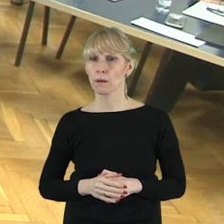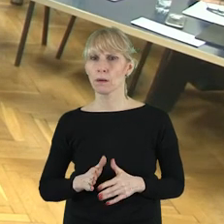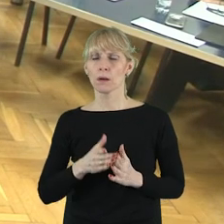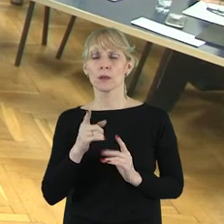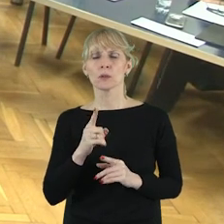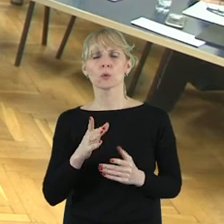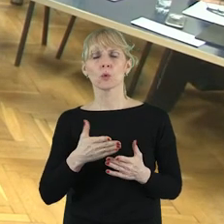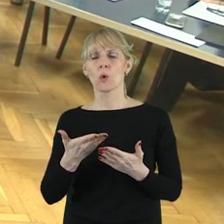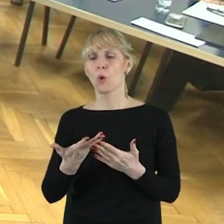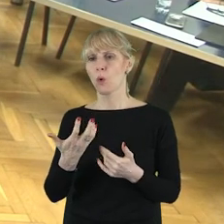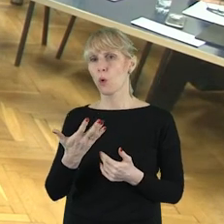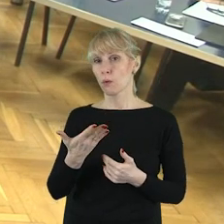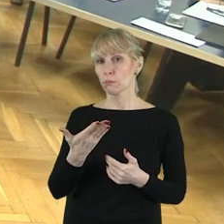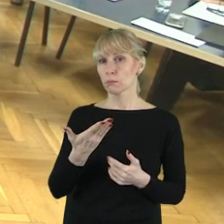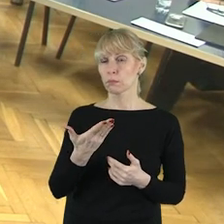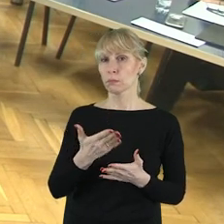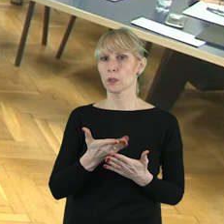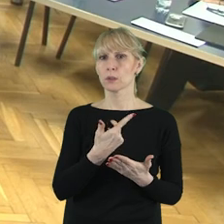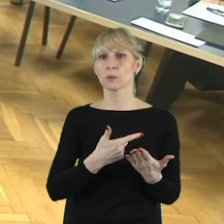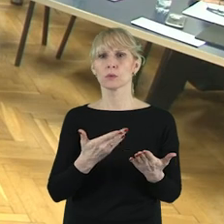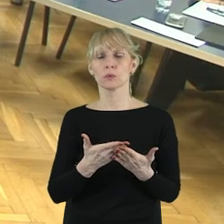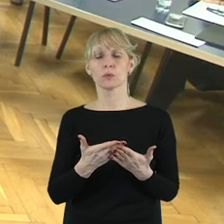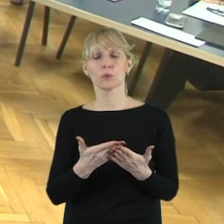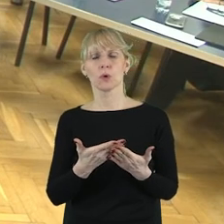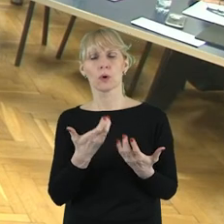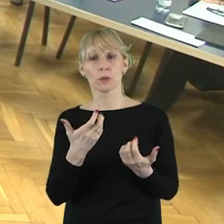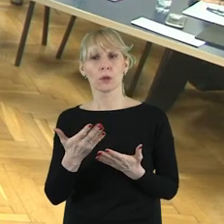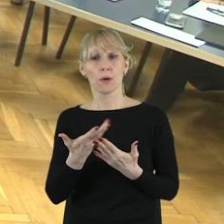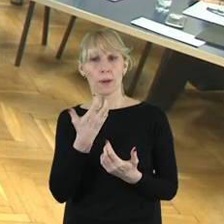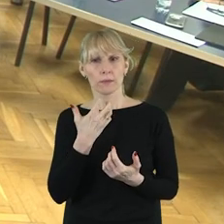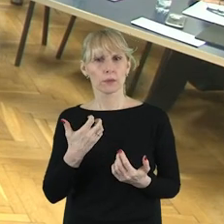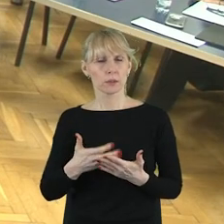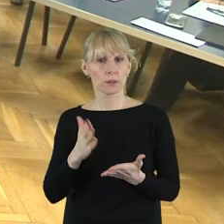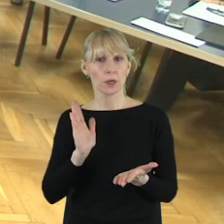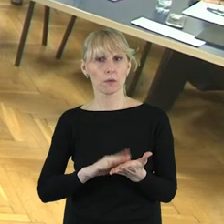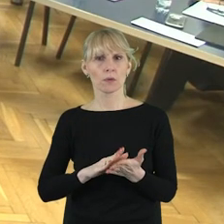chciałem tylko zwrócić uwagę na drobną różnicę. Jeśli chodzi o